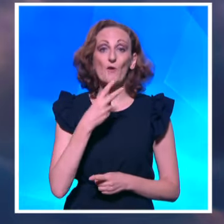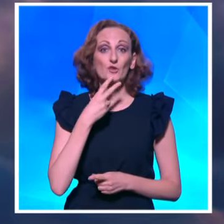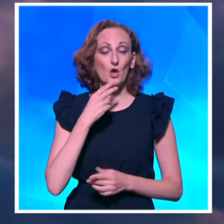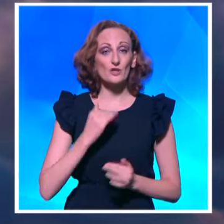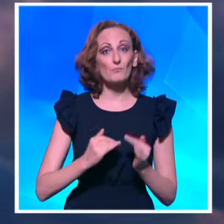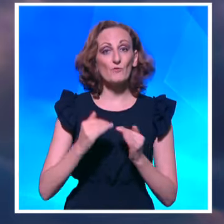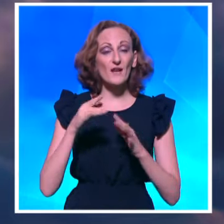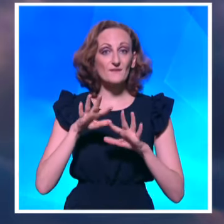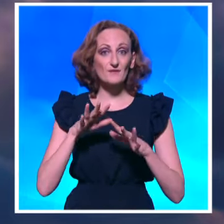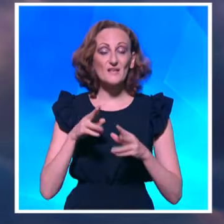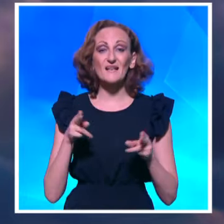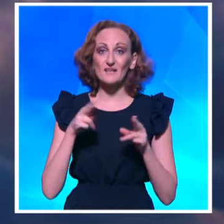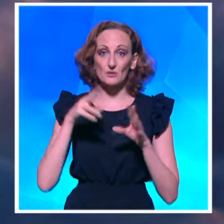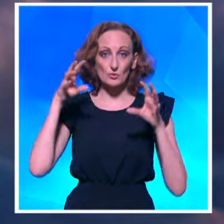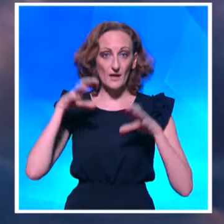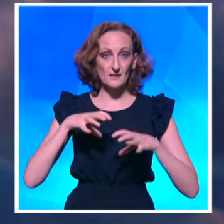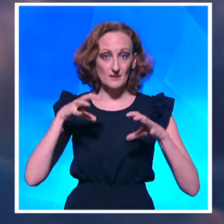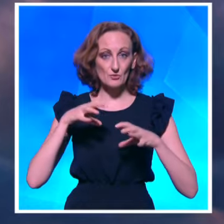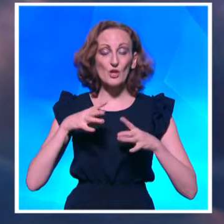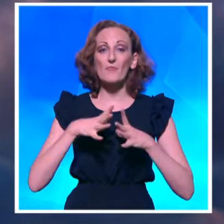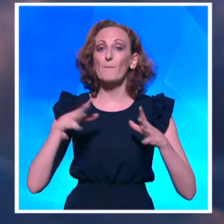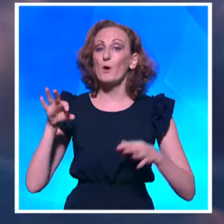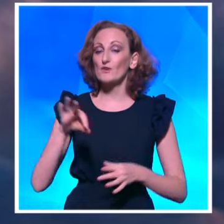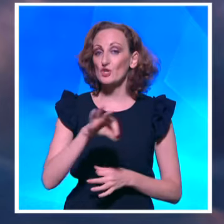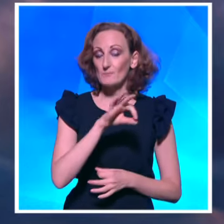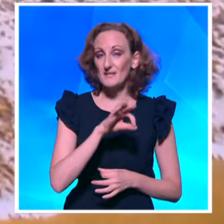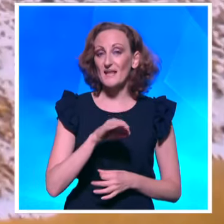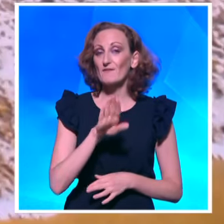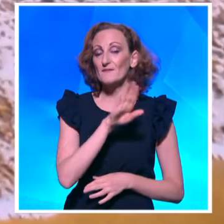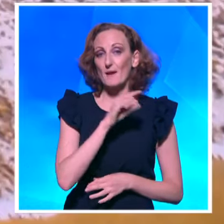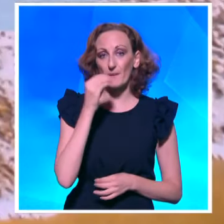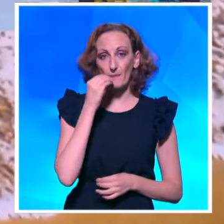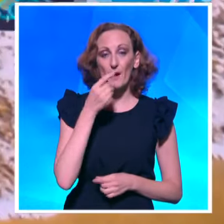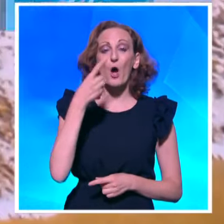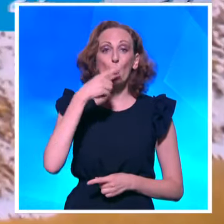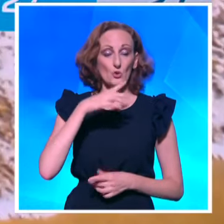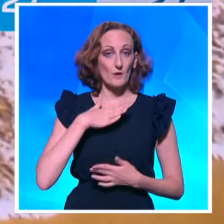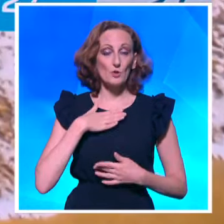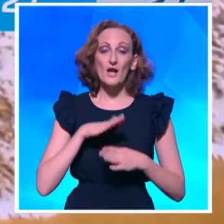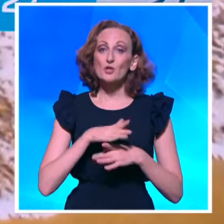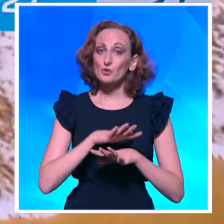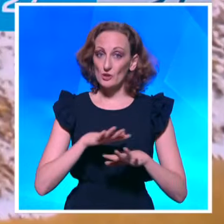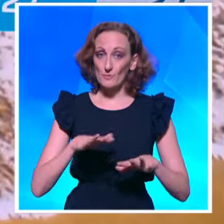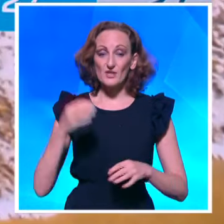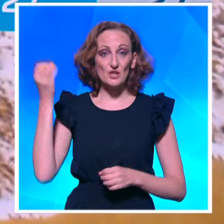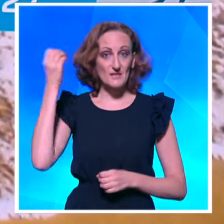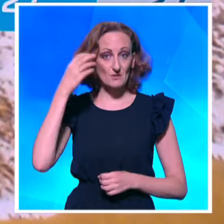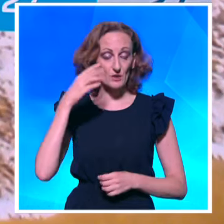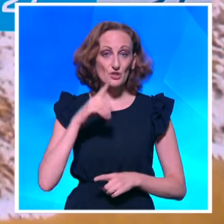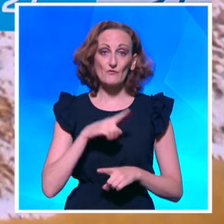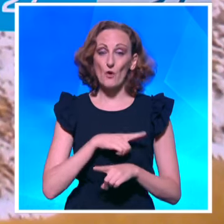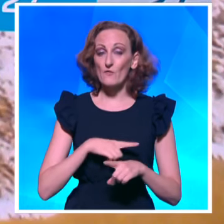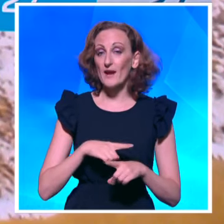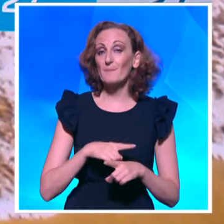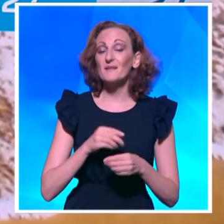повишена вероятност за краткотрайни дъждове на повече места в Западна България. Утре по нашето Черноморие ще е предимно слънчево и тъкмо за